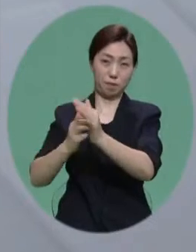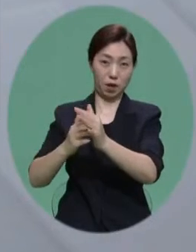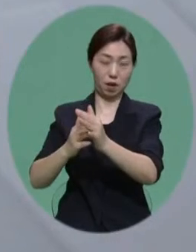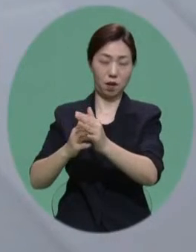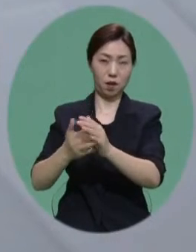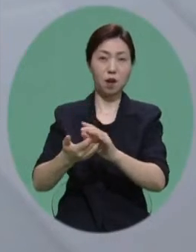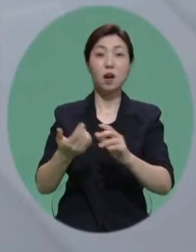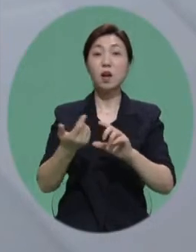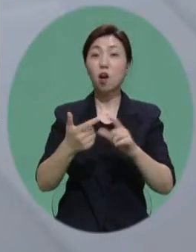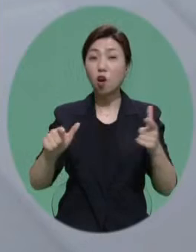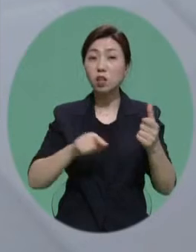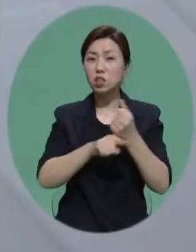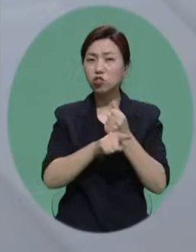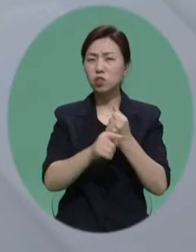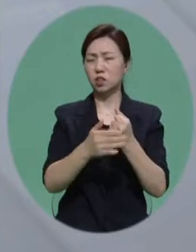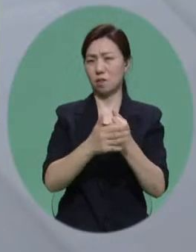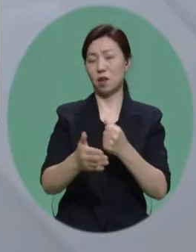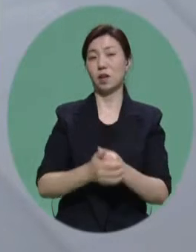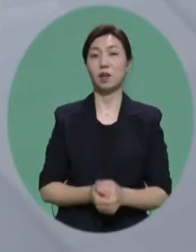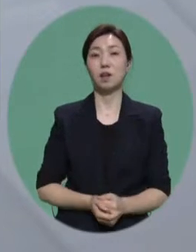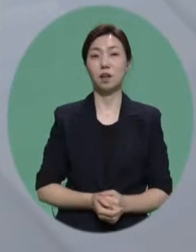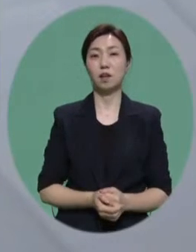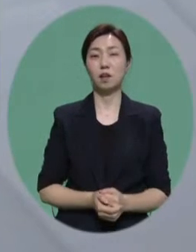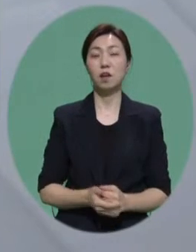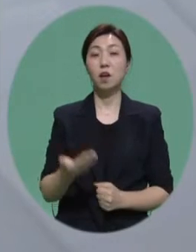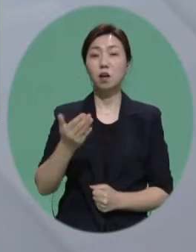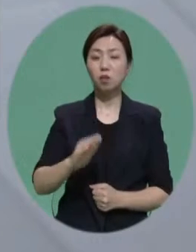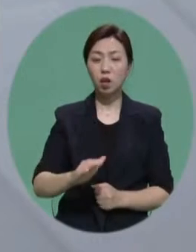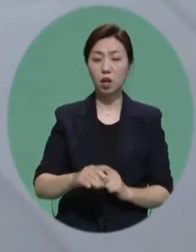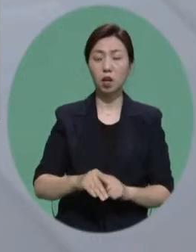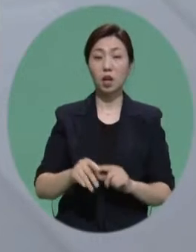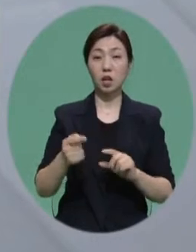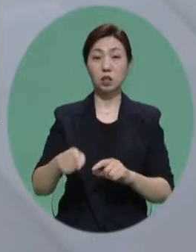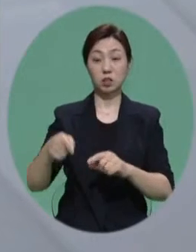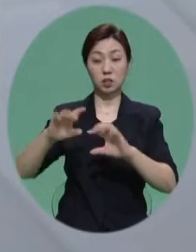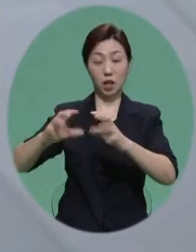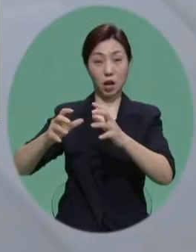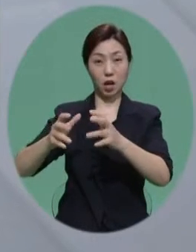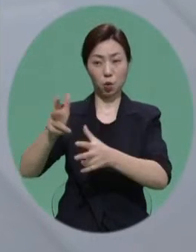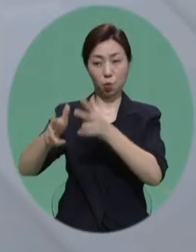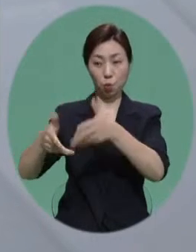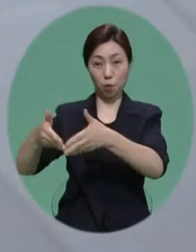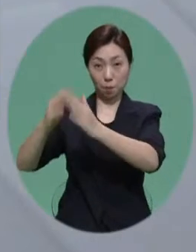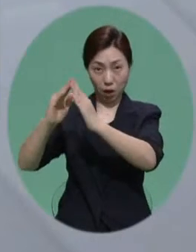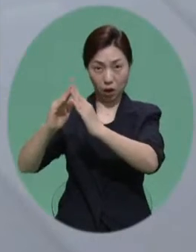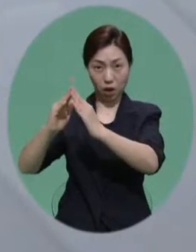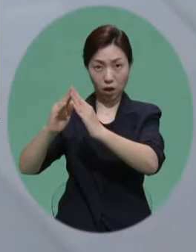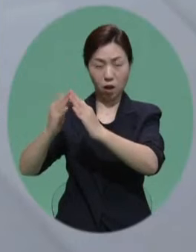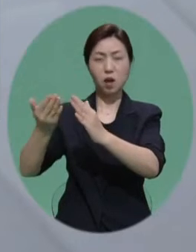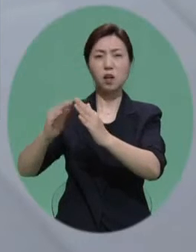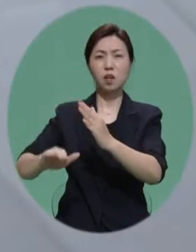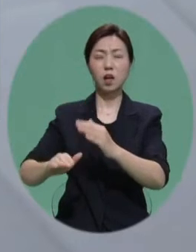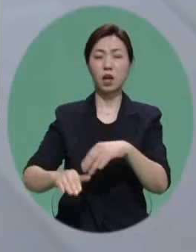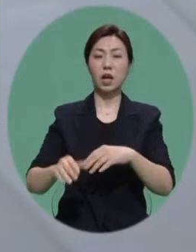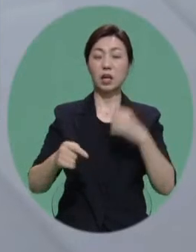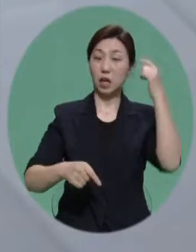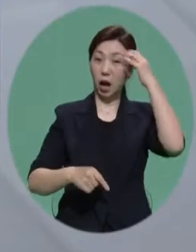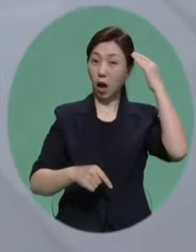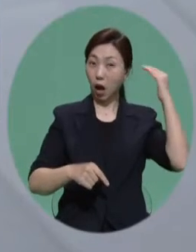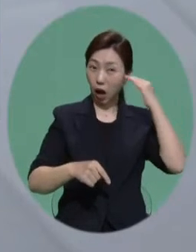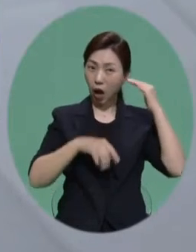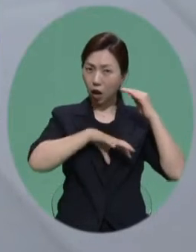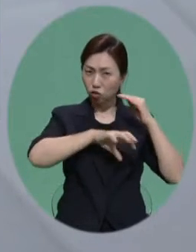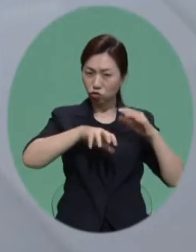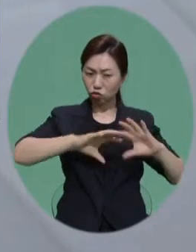그것을 다시 어 여러 가지 정책적인 배려를 통해서 다시 한국으로 이제 돌아오게